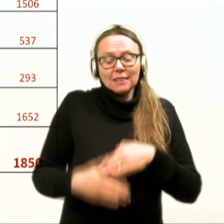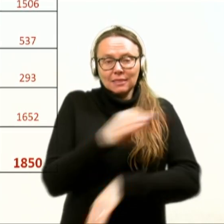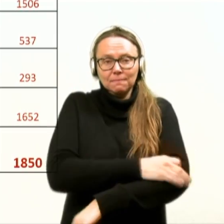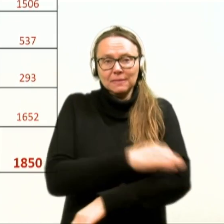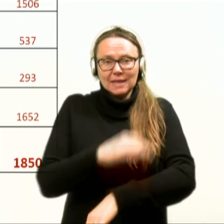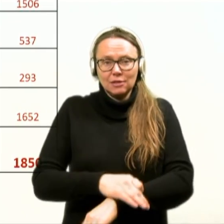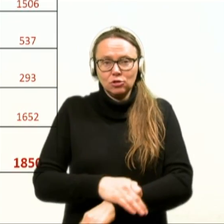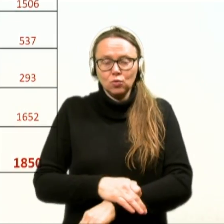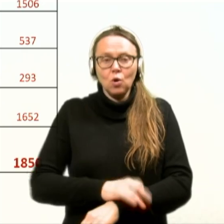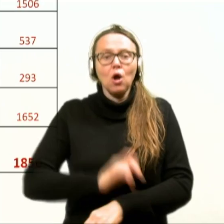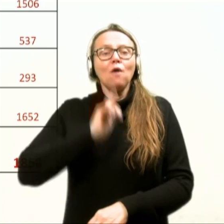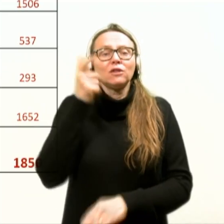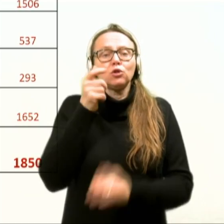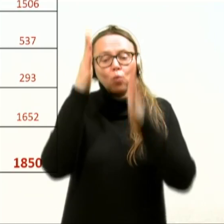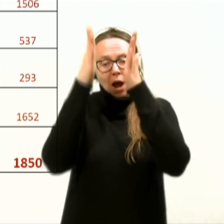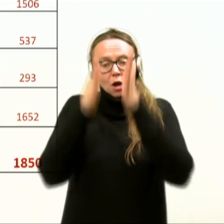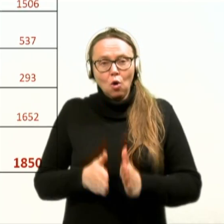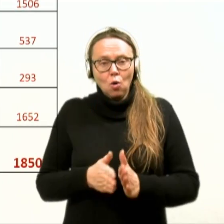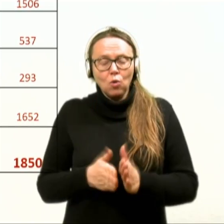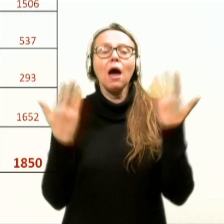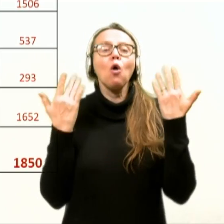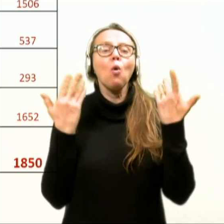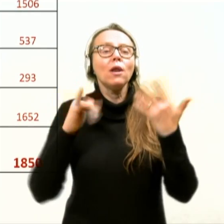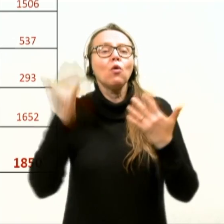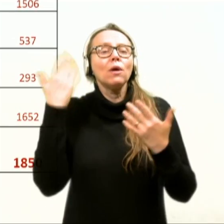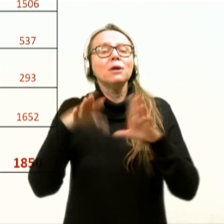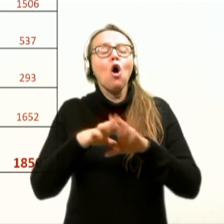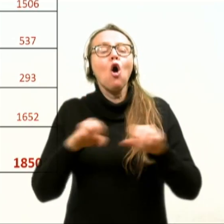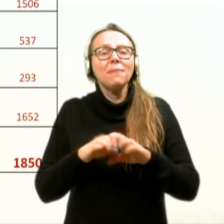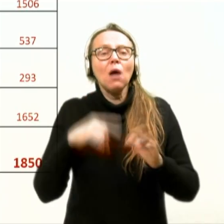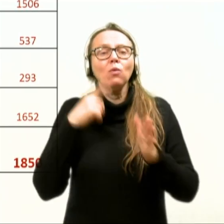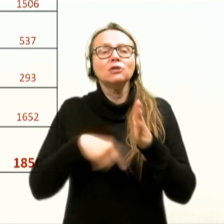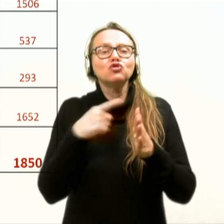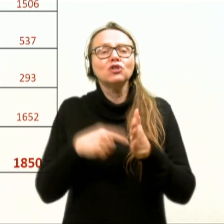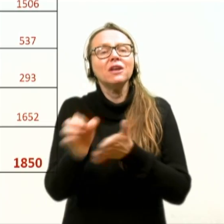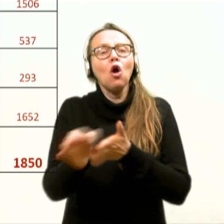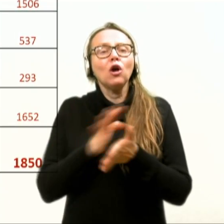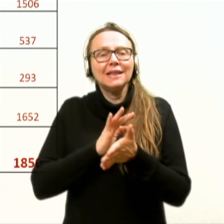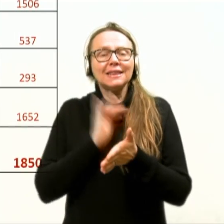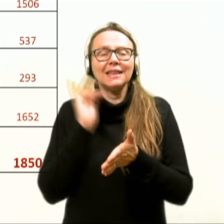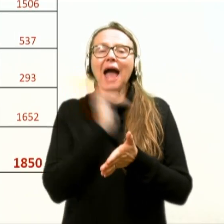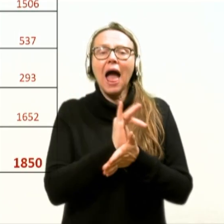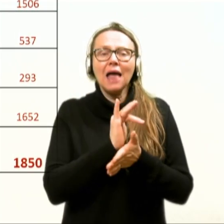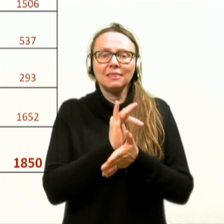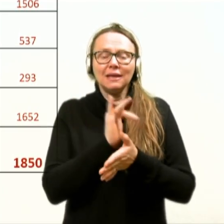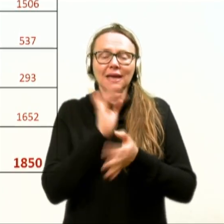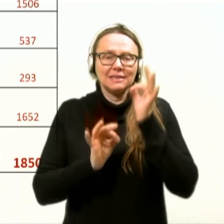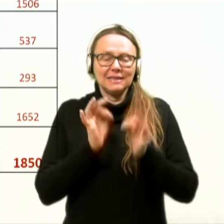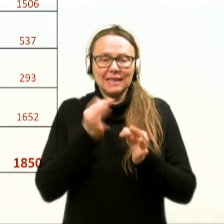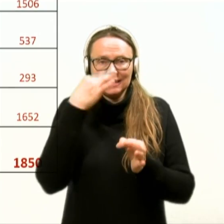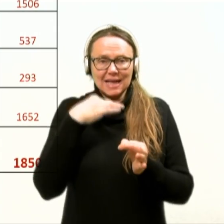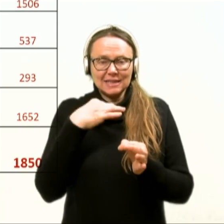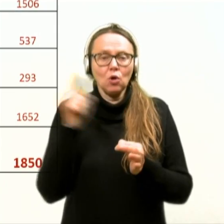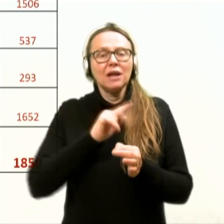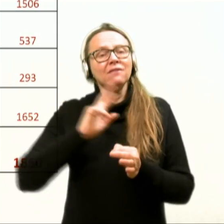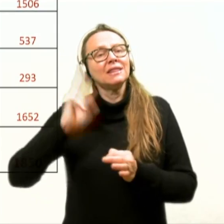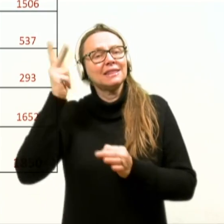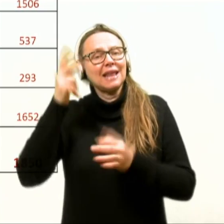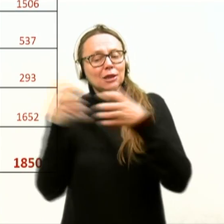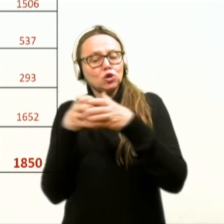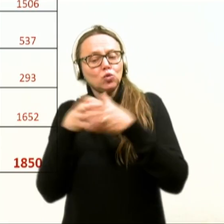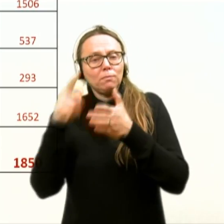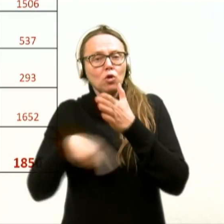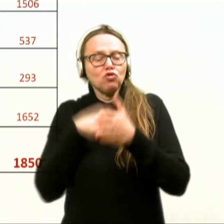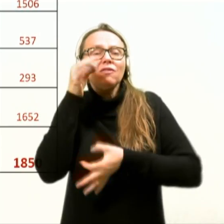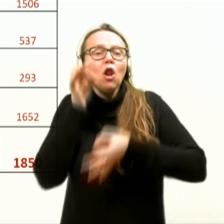tednu, v drugi koloni, kolikšno je bilo opravljeno število hitrih antigenskih testov in v tretji skupno